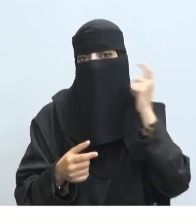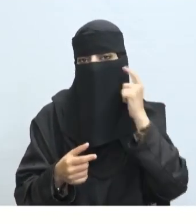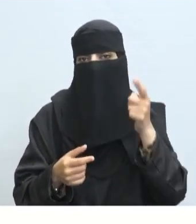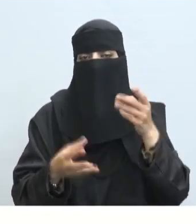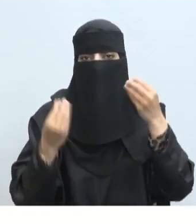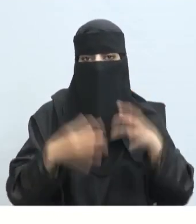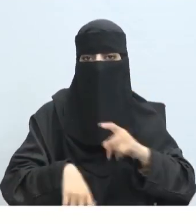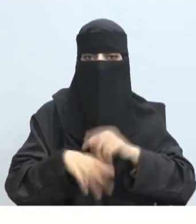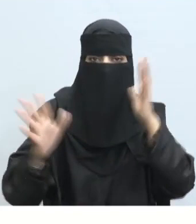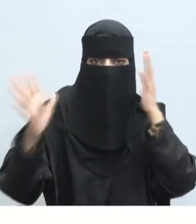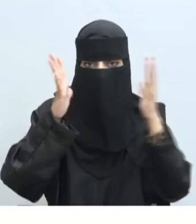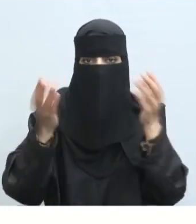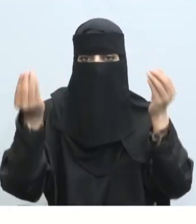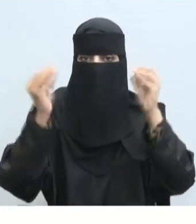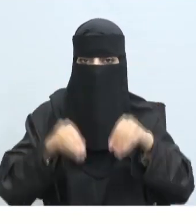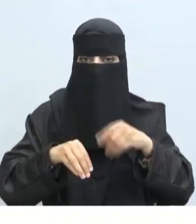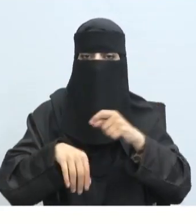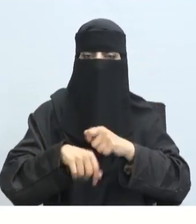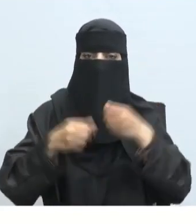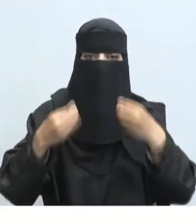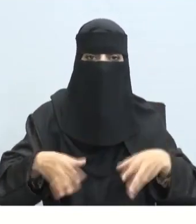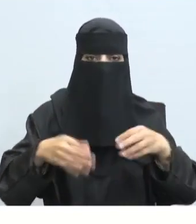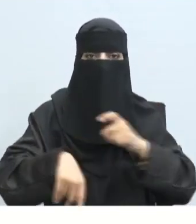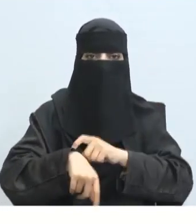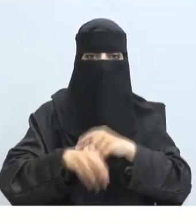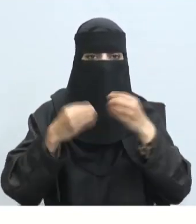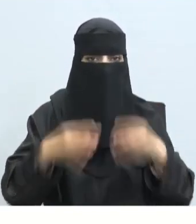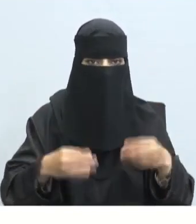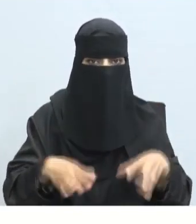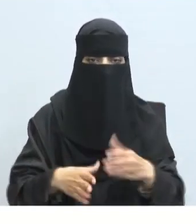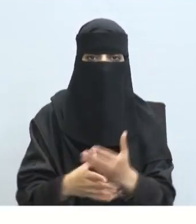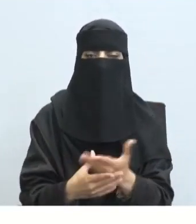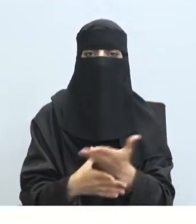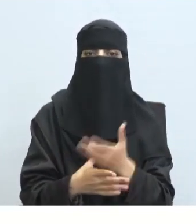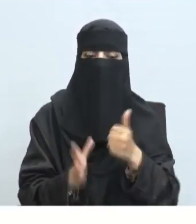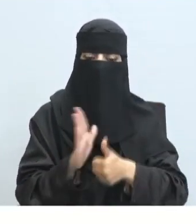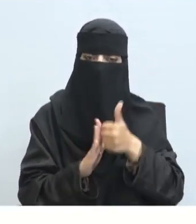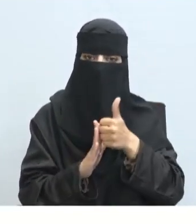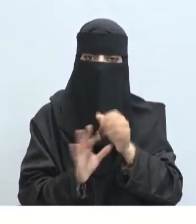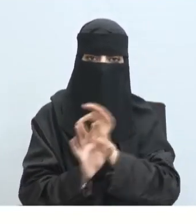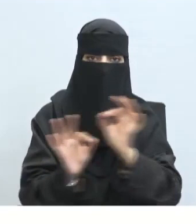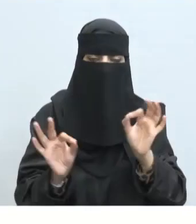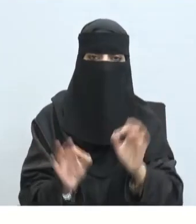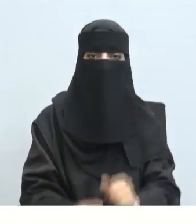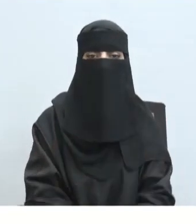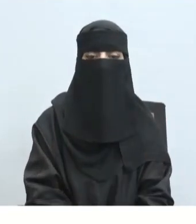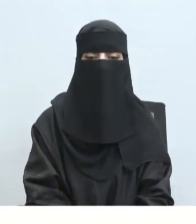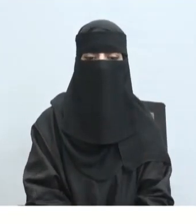وهدر مالي وقد يكون هدر ايضا الوقت وقد لا نستطيع ايضا تغطيه